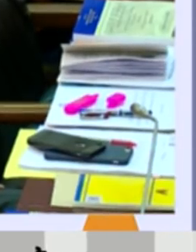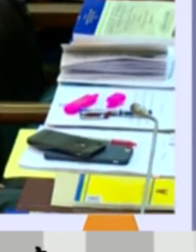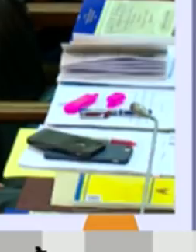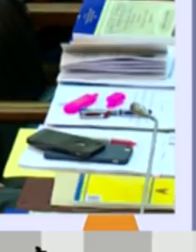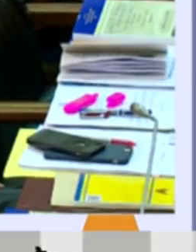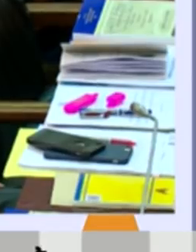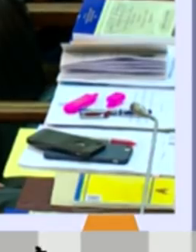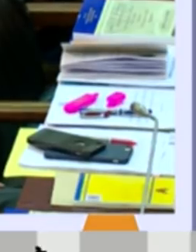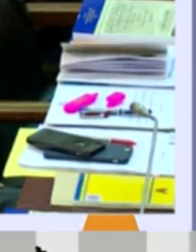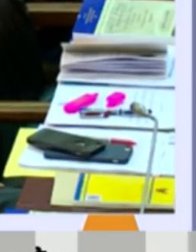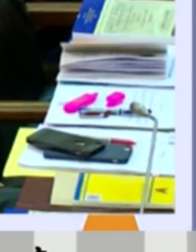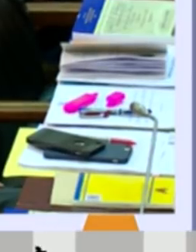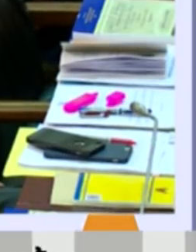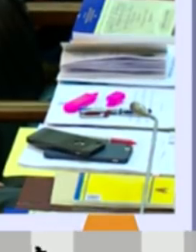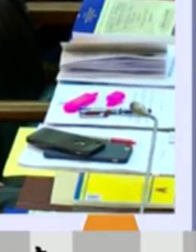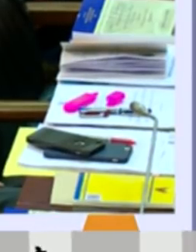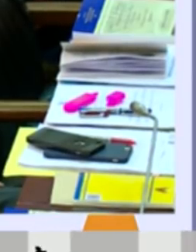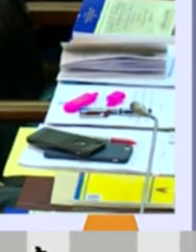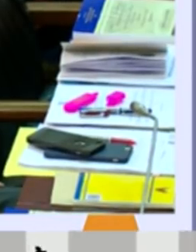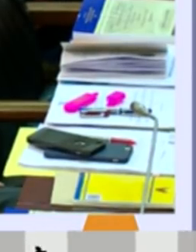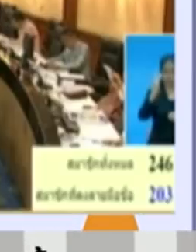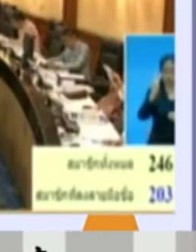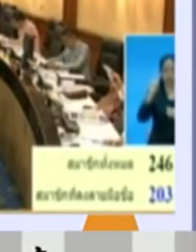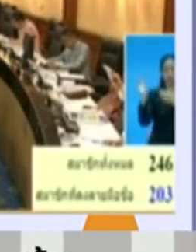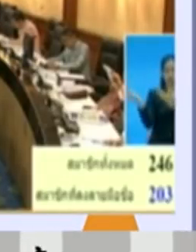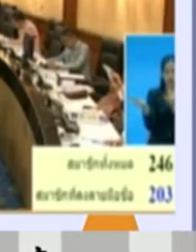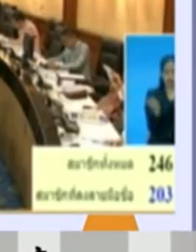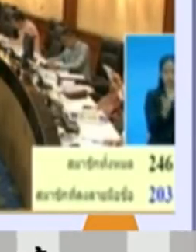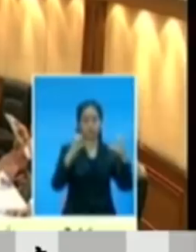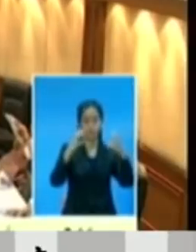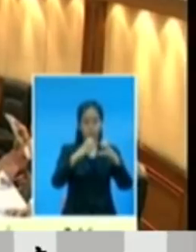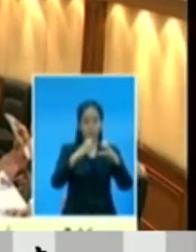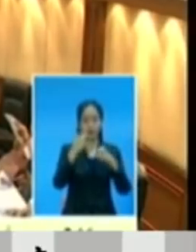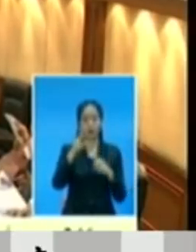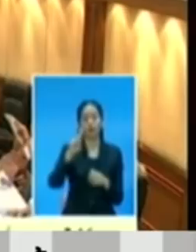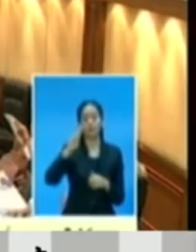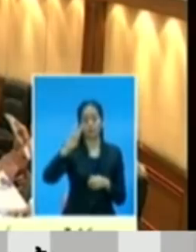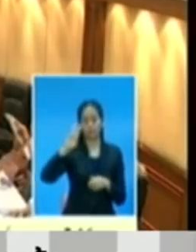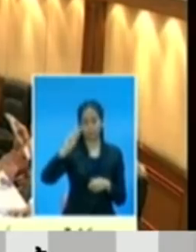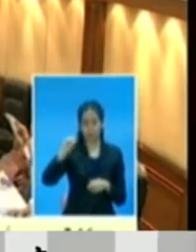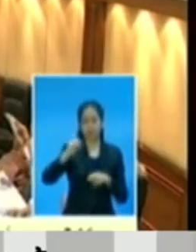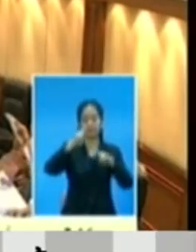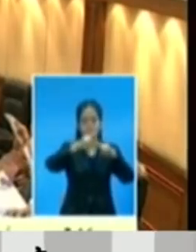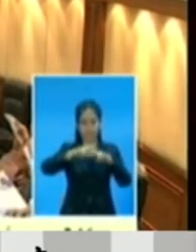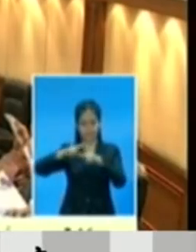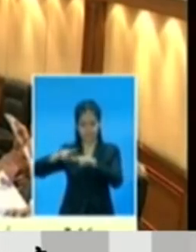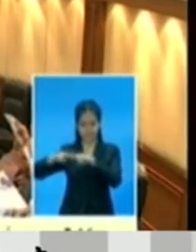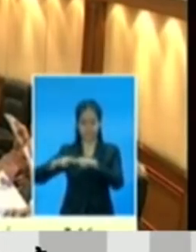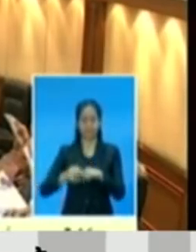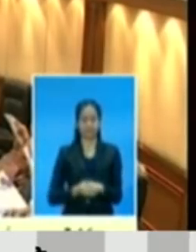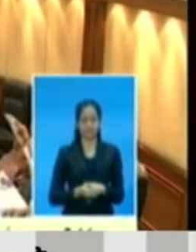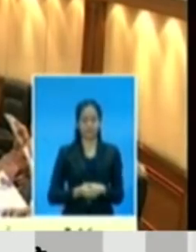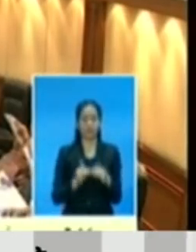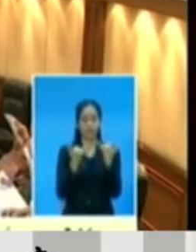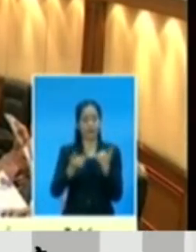า 19,000 ล้านบาทกระทรวงคมนาคมงบก็เพิ่มขึ้น 14,000 ล้านบาทแต่ว่าคนก็จับตาไปดูงบประมาณของ